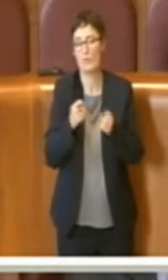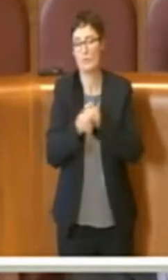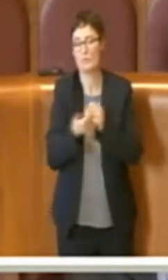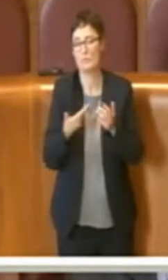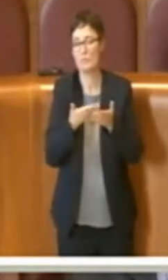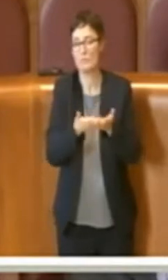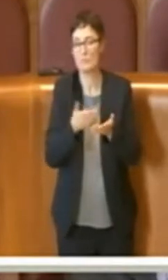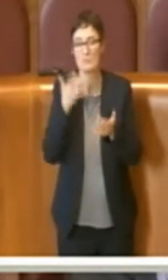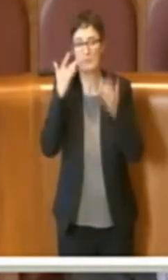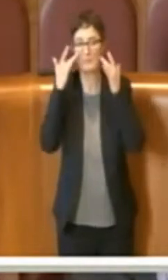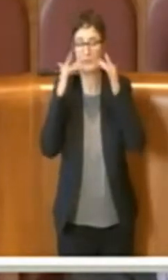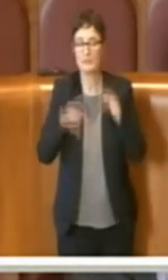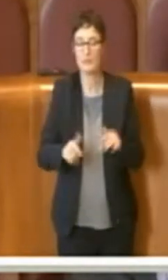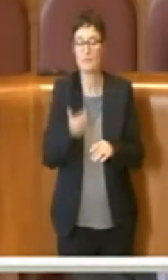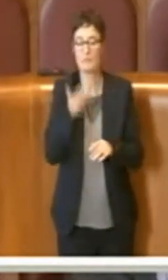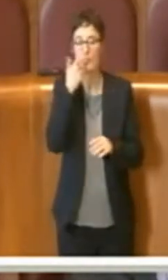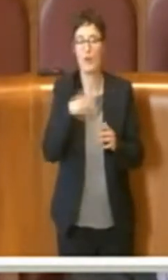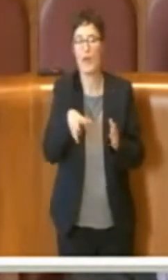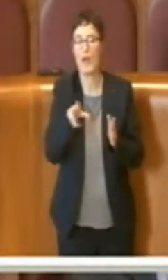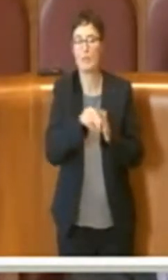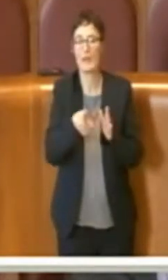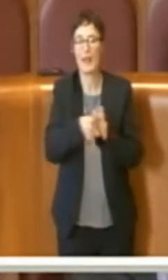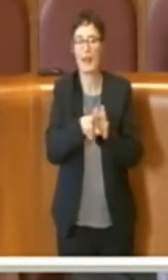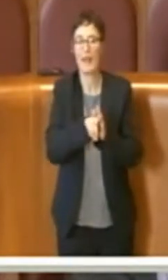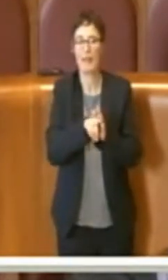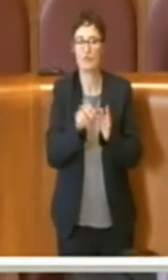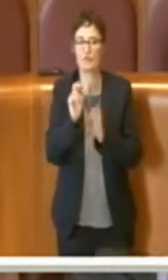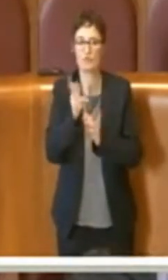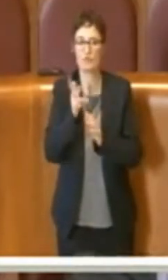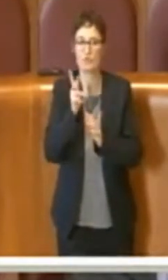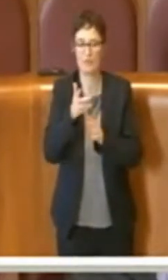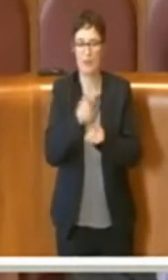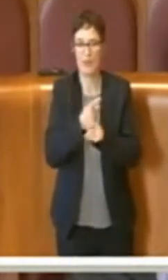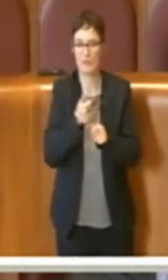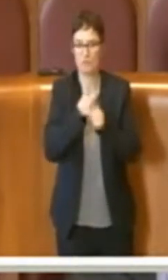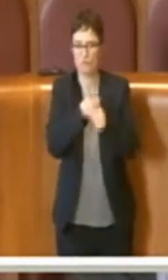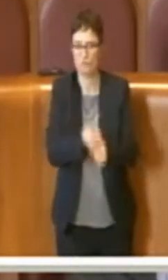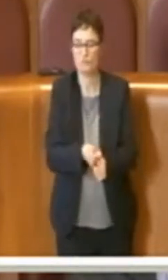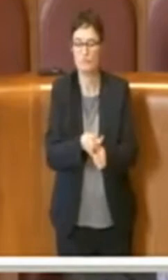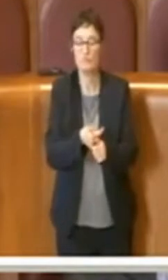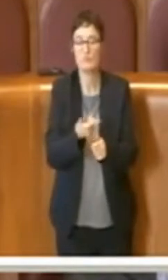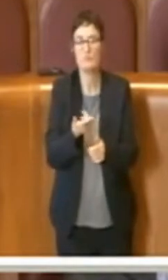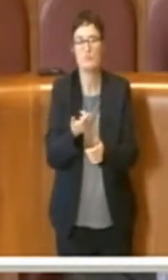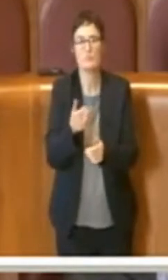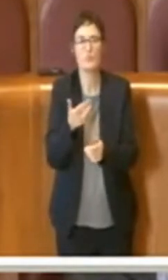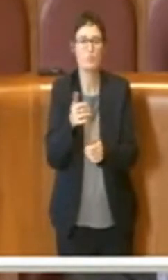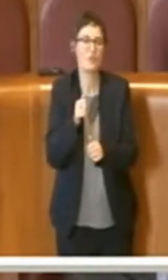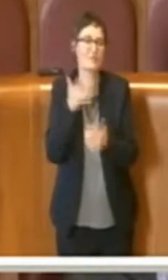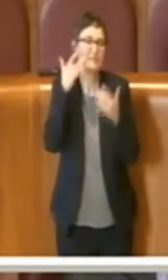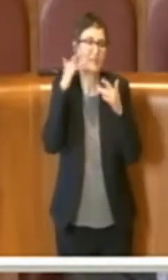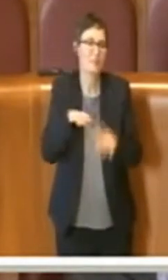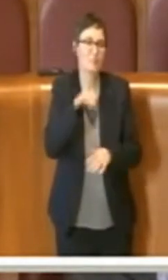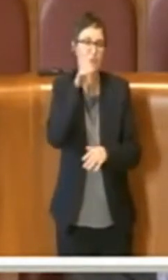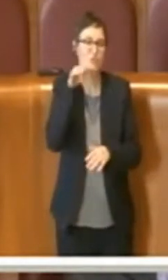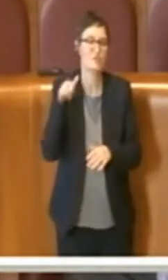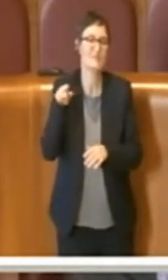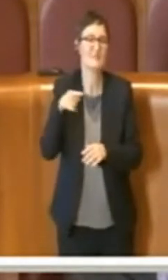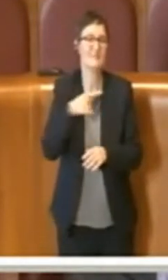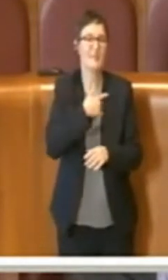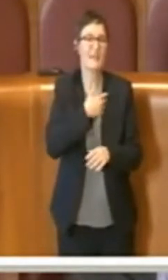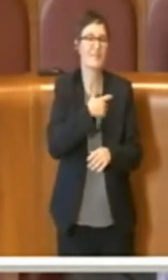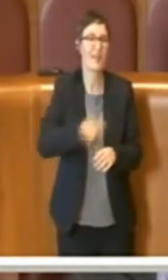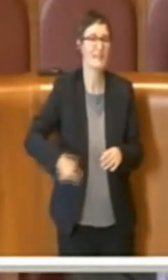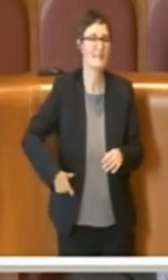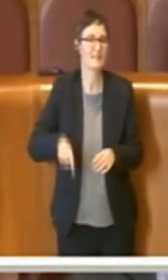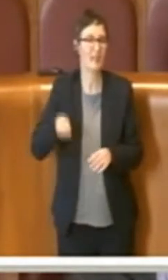della legge 13, che si applica semplicemente con una richiesta della sindaca, volendo anche in